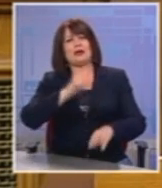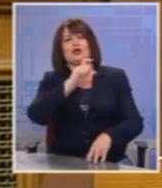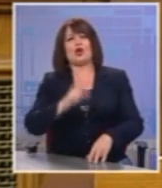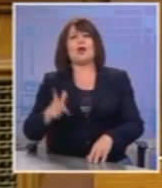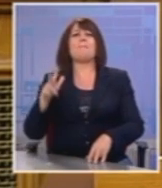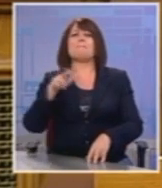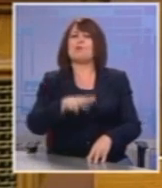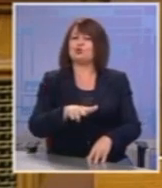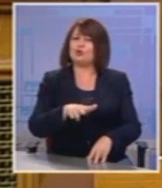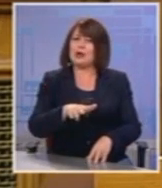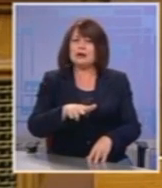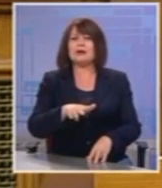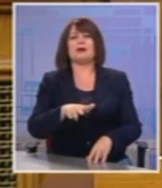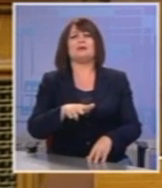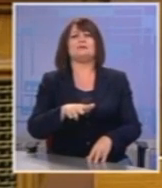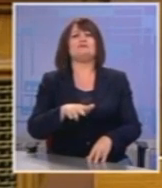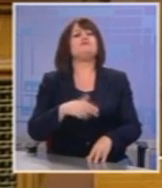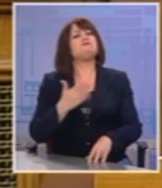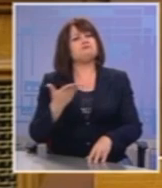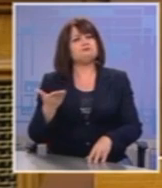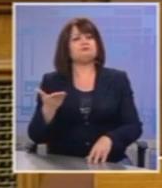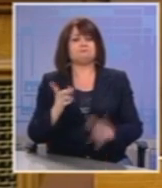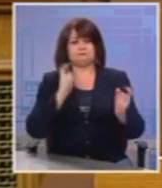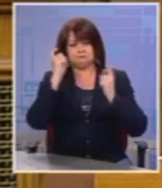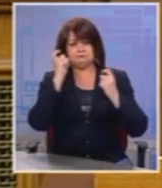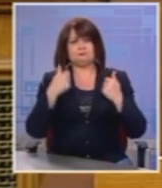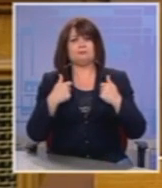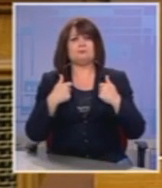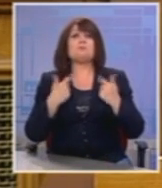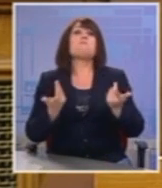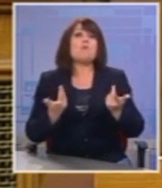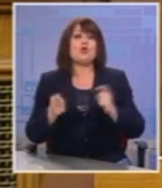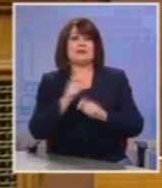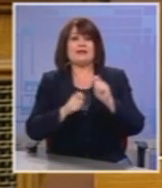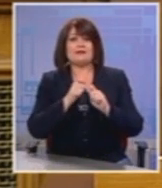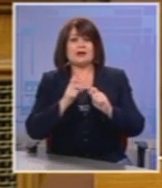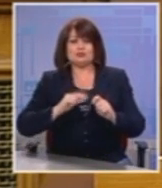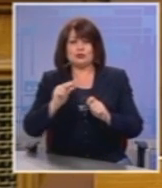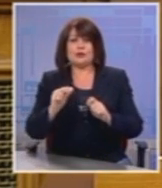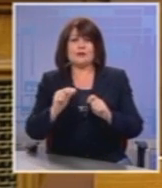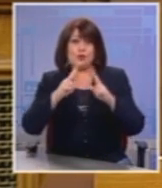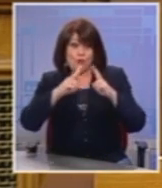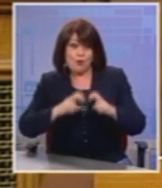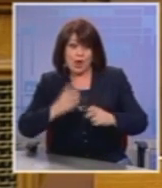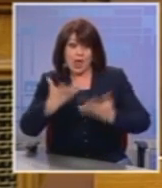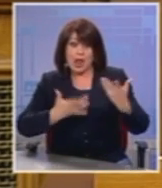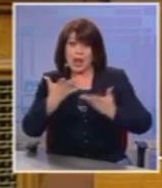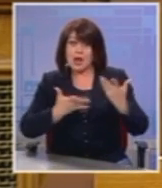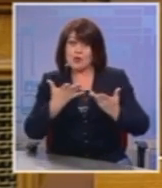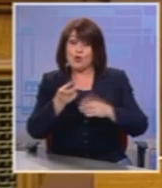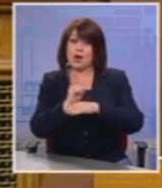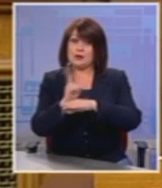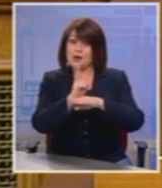την πορτογαλία και αναρωτιέμαι πότε θα κάνουμε και εμείς τον ίδιο έλεγχο θα εξετάσουμε τα διάφορα